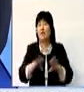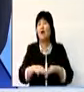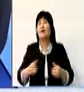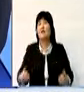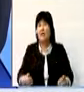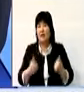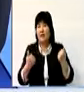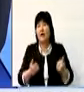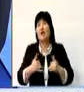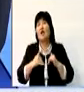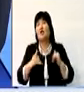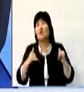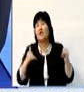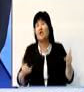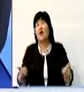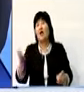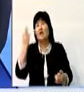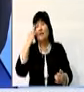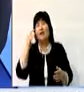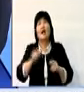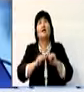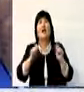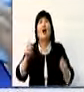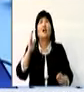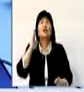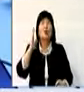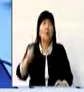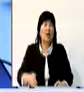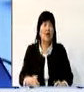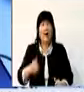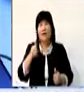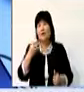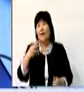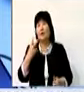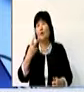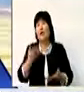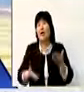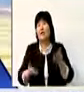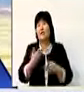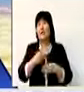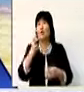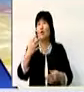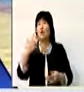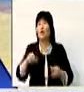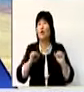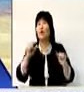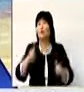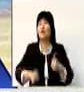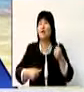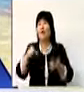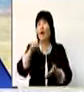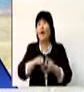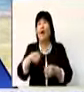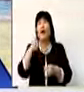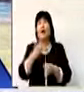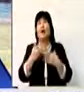шынығады, ширайды, санасы ашық болады. Сайыста 32 салмақ дәрежесі бойынша 250 спортшы сынға түсті.